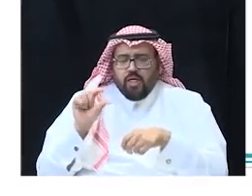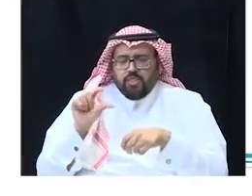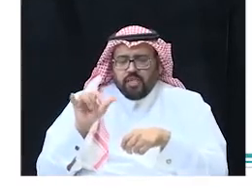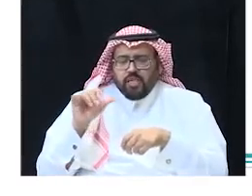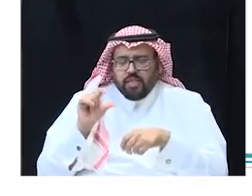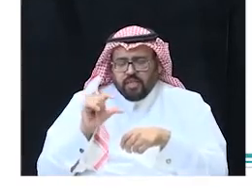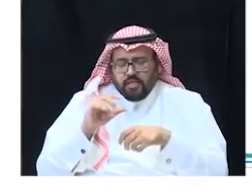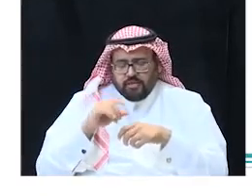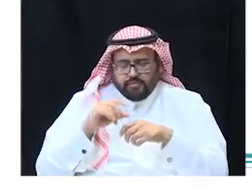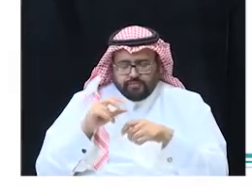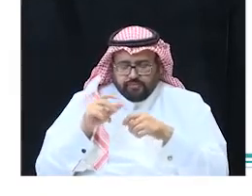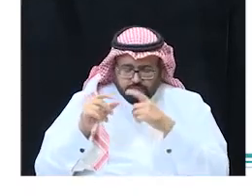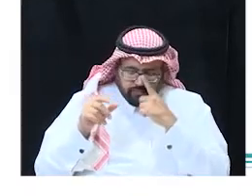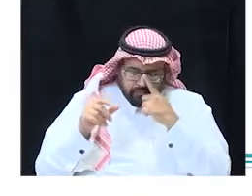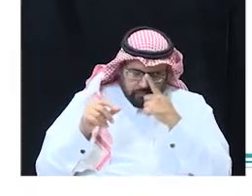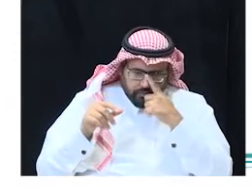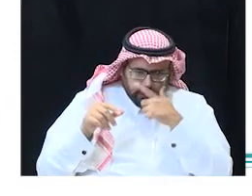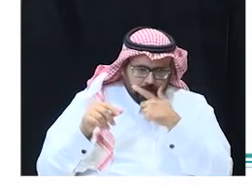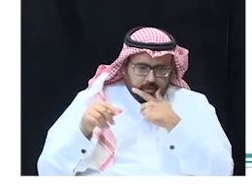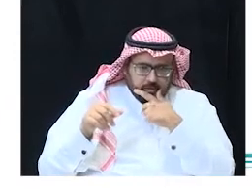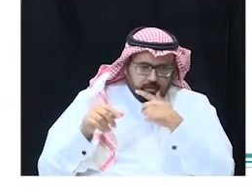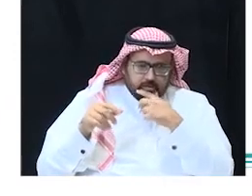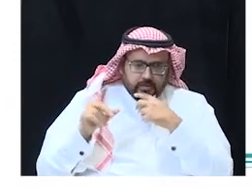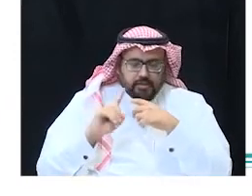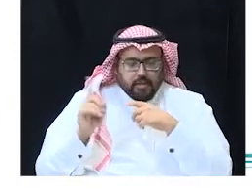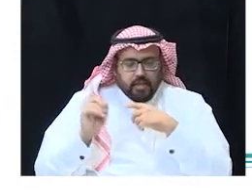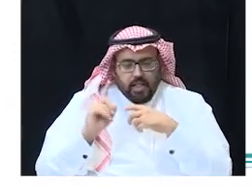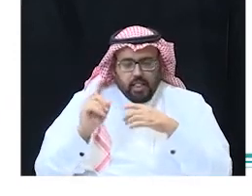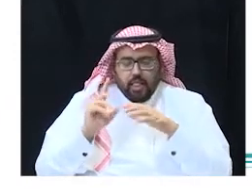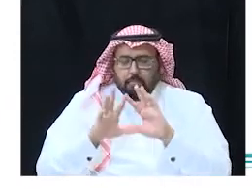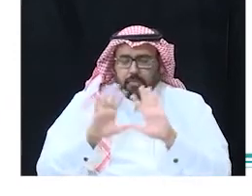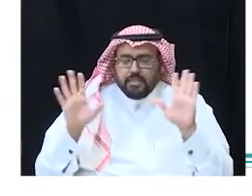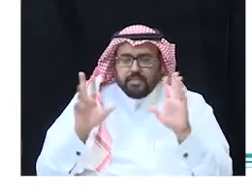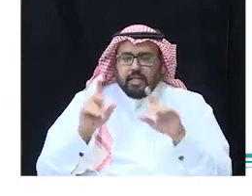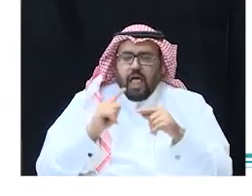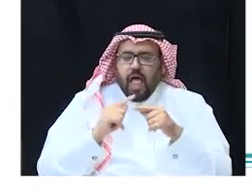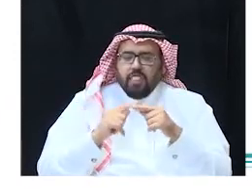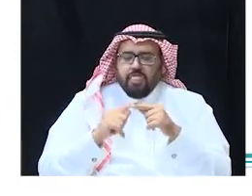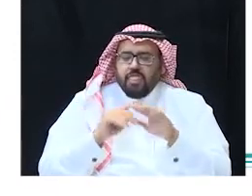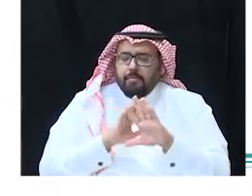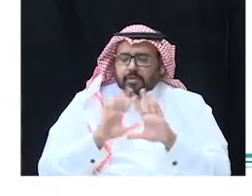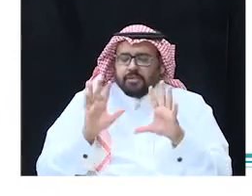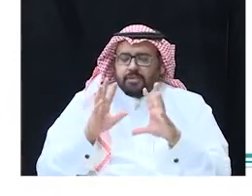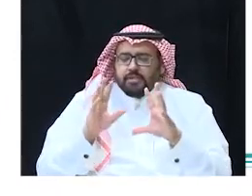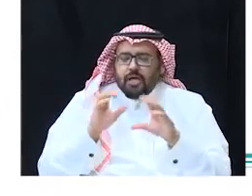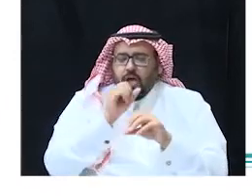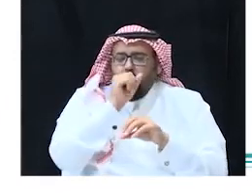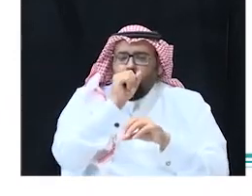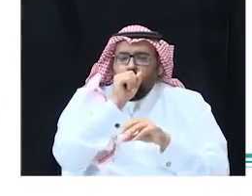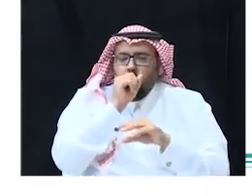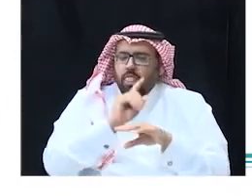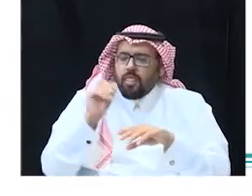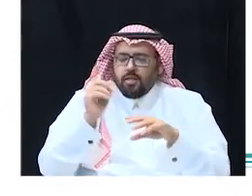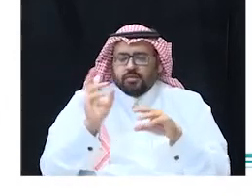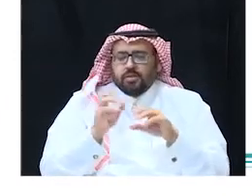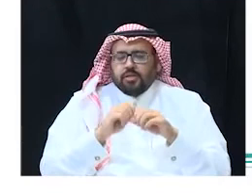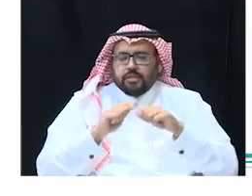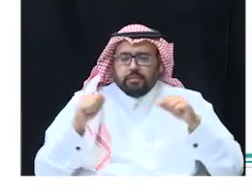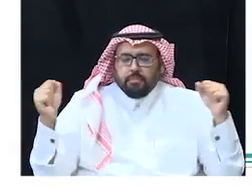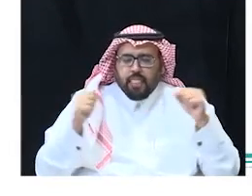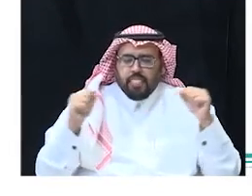الحديد. نعيدها مرة أخرى، يعني المغناطيس ما يجذب الأجسام التي تحتوي على المطاط أو